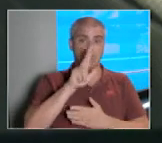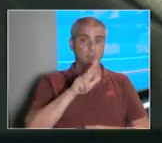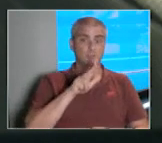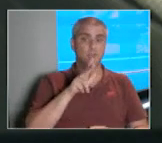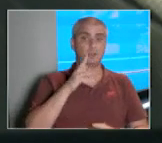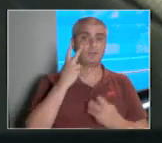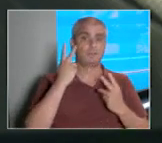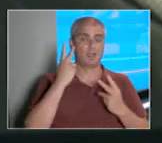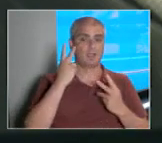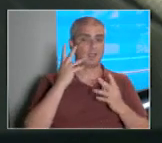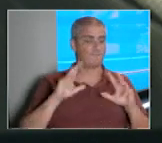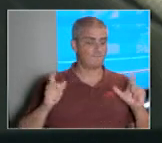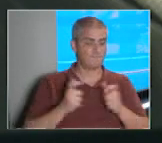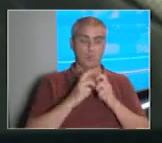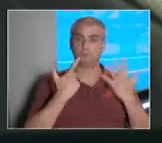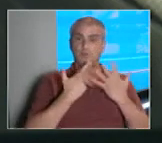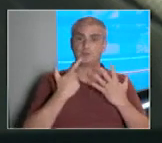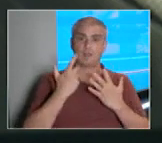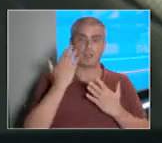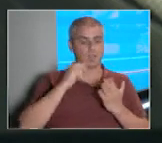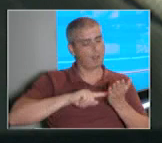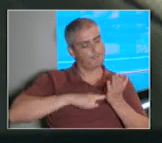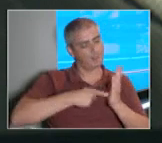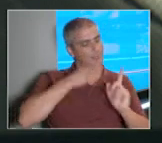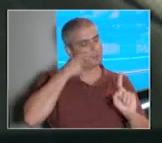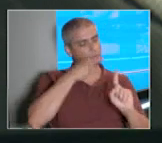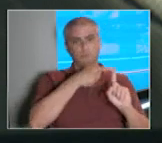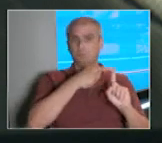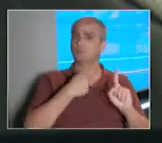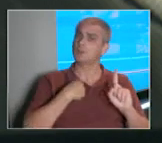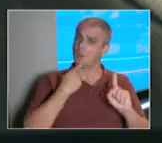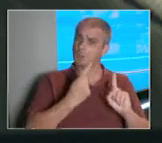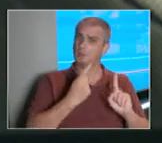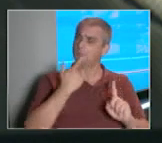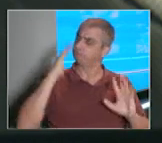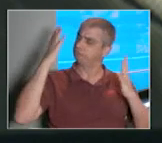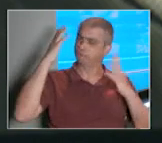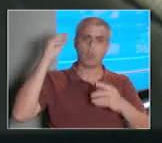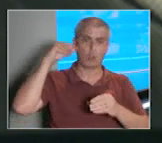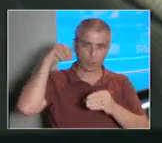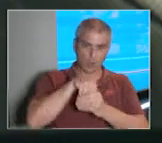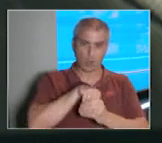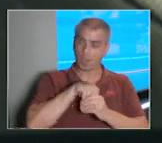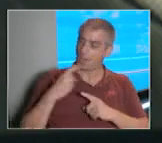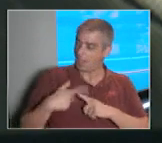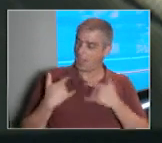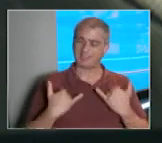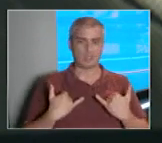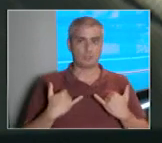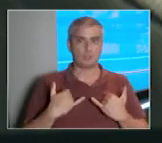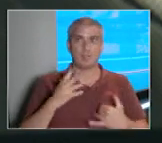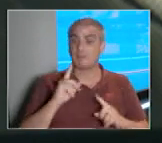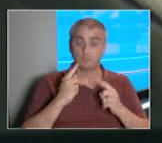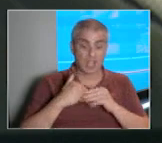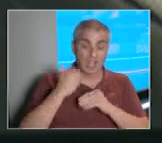2009-2013, בעיקר עם פורום השביעייה, הוצבה אז מדיניות שאני יכול לעמוד ולשבח אותה, וכולל את נתניהו עד היום. מה